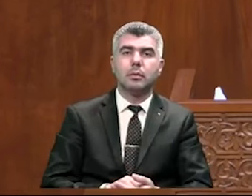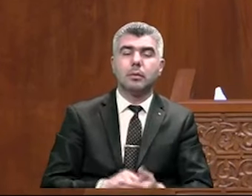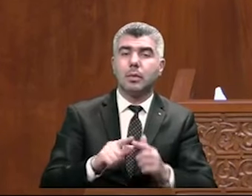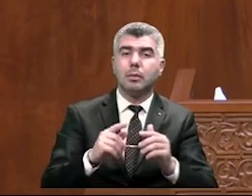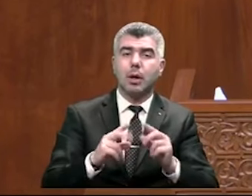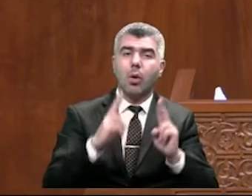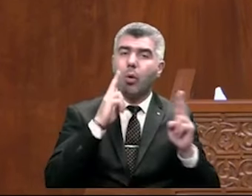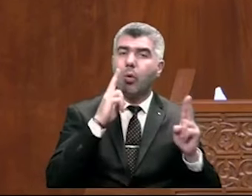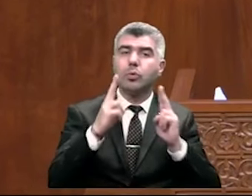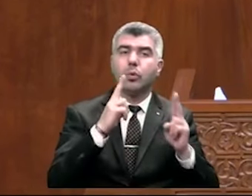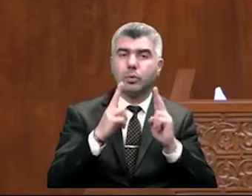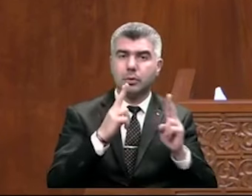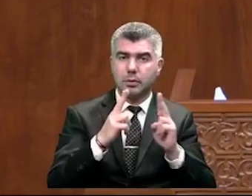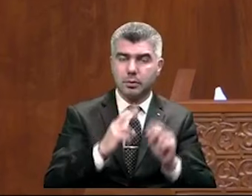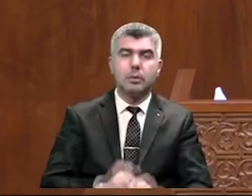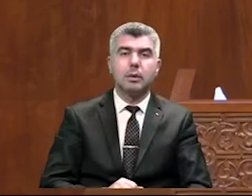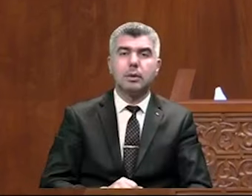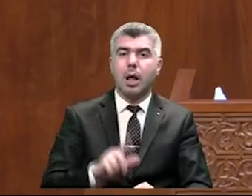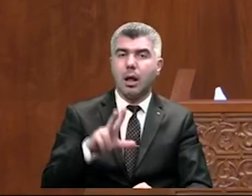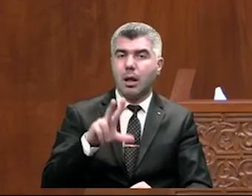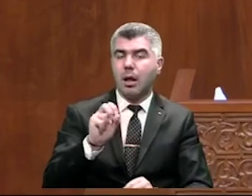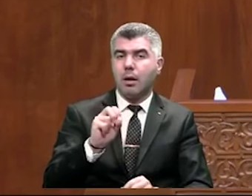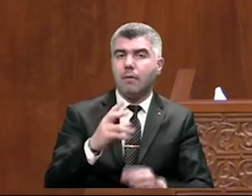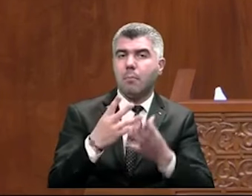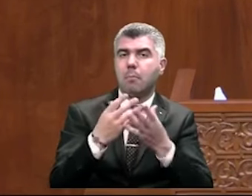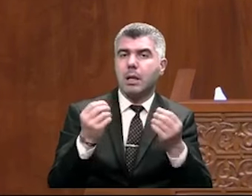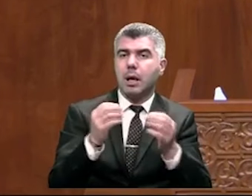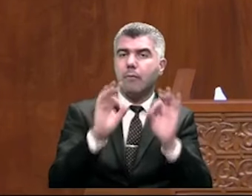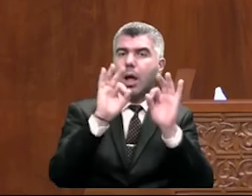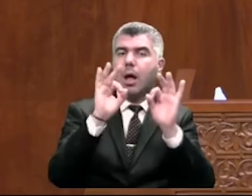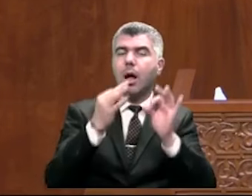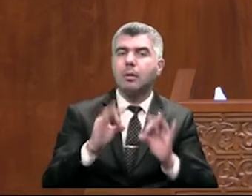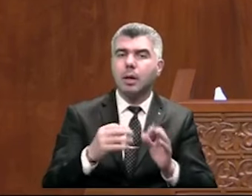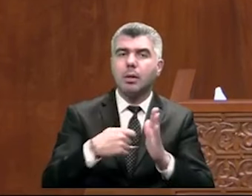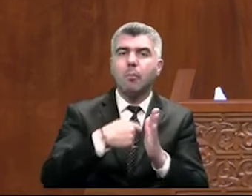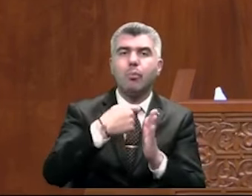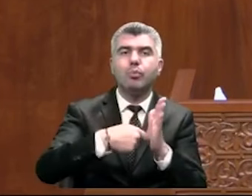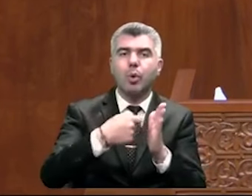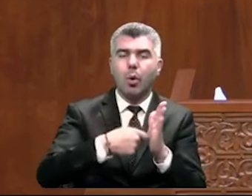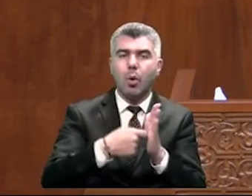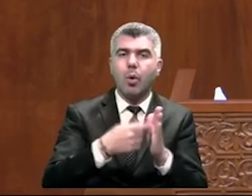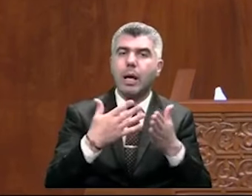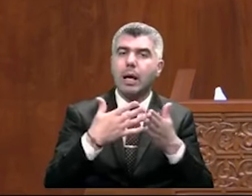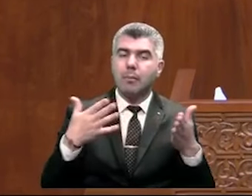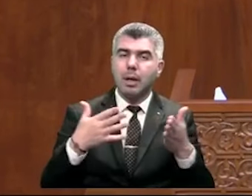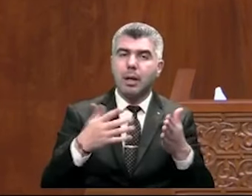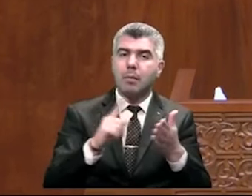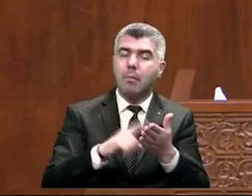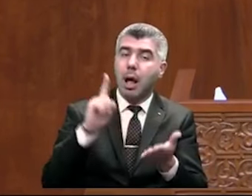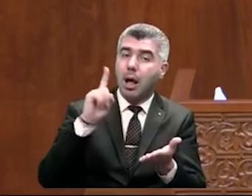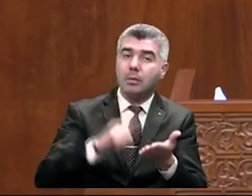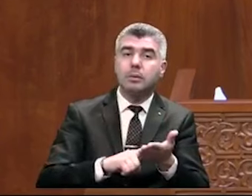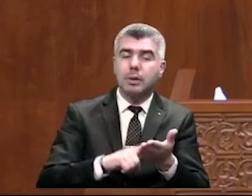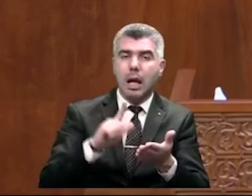السيار فكما تعلمون هنالك العديد من المشاريع الكبرى ومن بينها مشروع اساسي